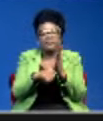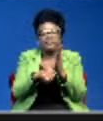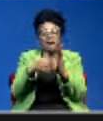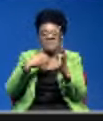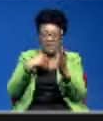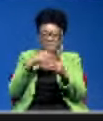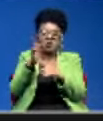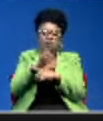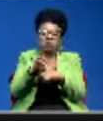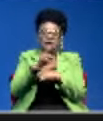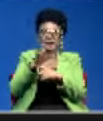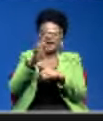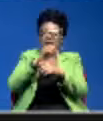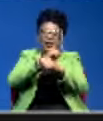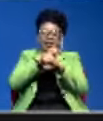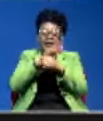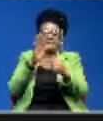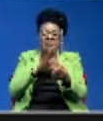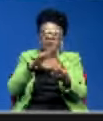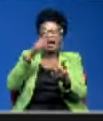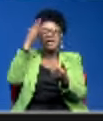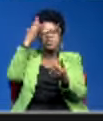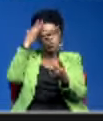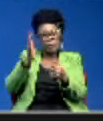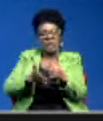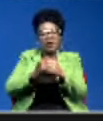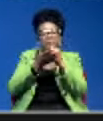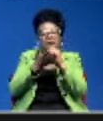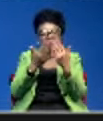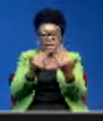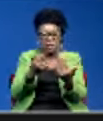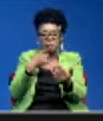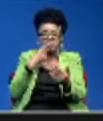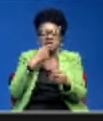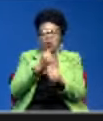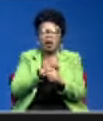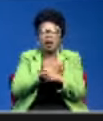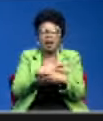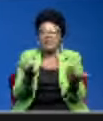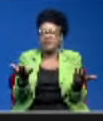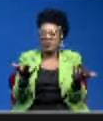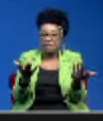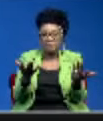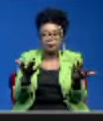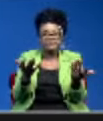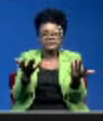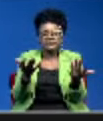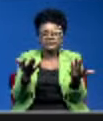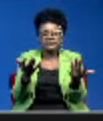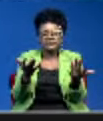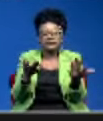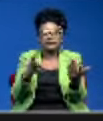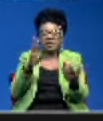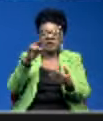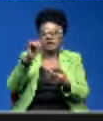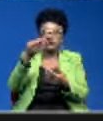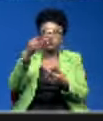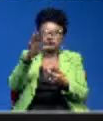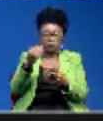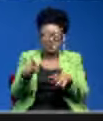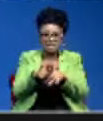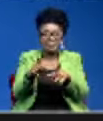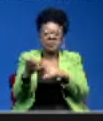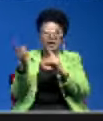throughout nikijua itanisaidia. Sasa nikitaka kuchukua naambia Linda Mama ifanye kazi kwa Jumapili. Martin Mashare ni mwingine aliyefika kuchukua